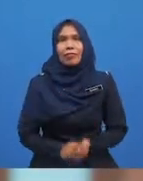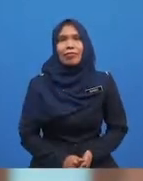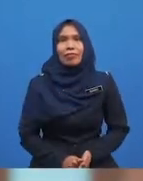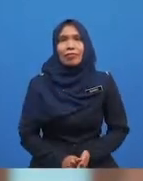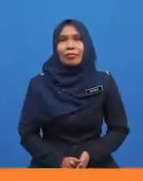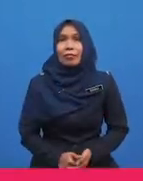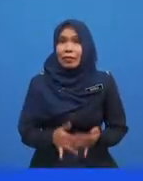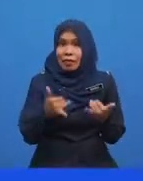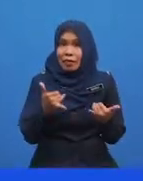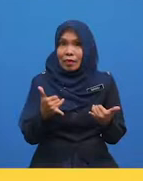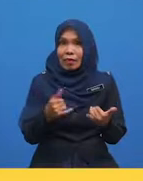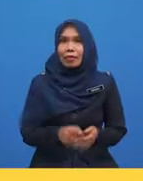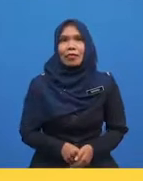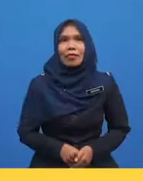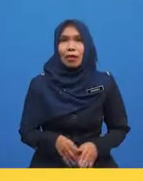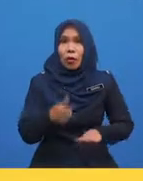pula.